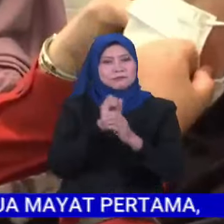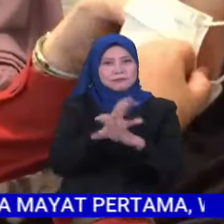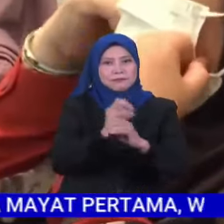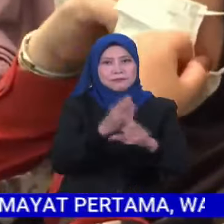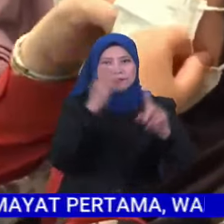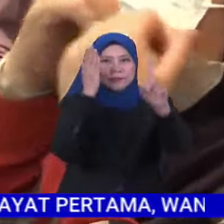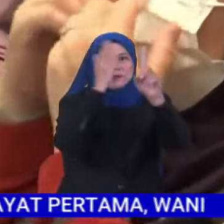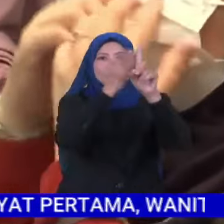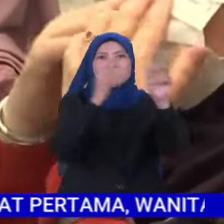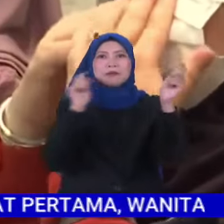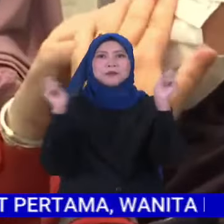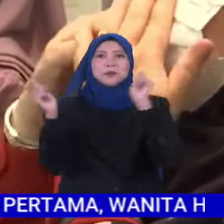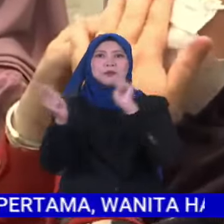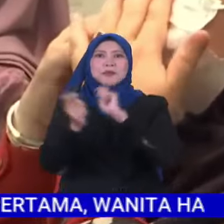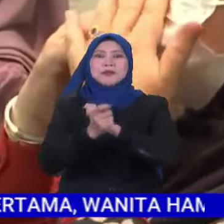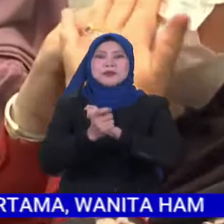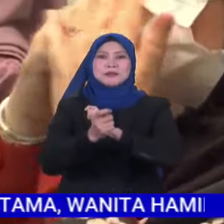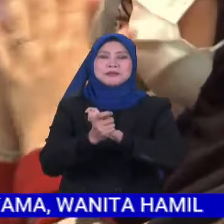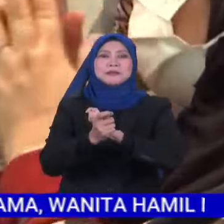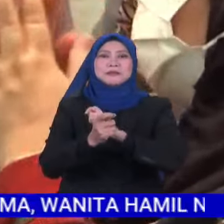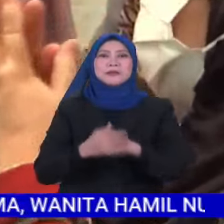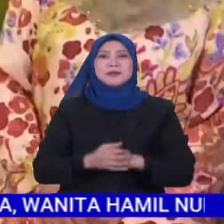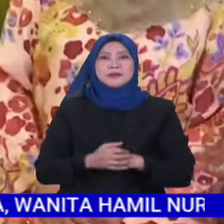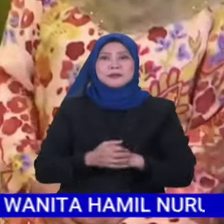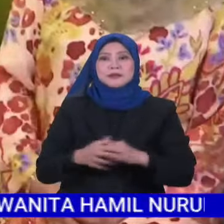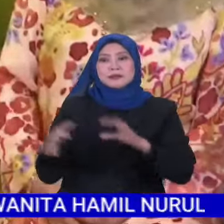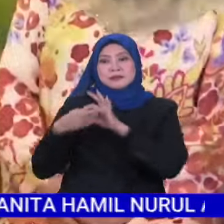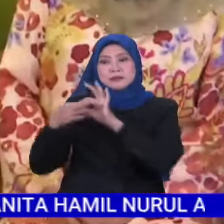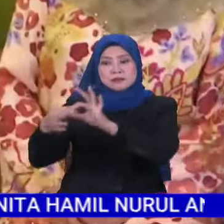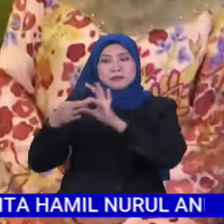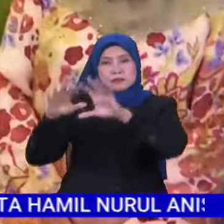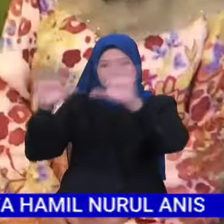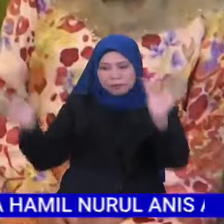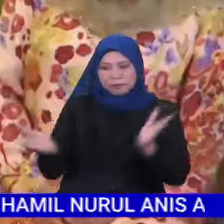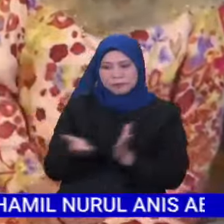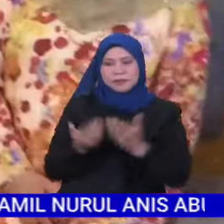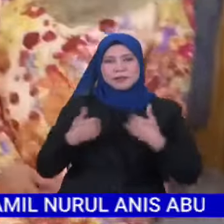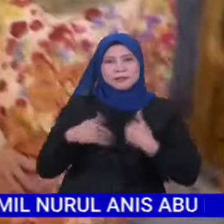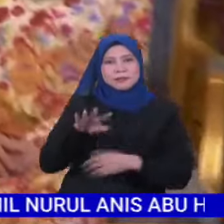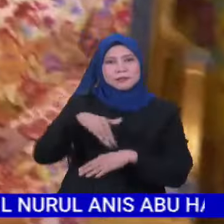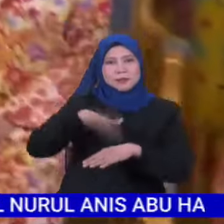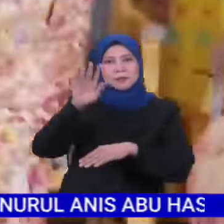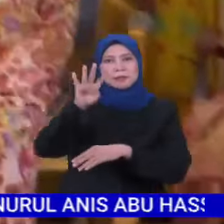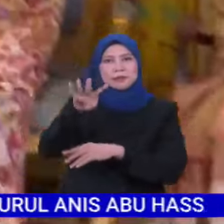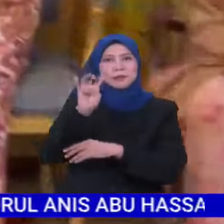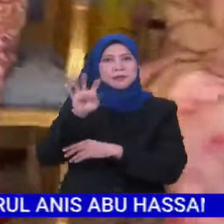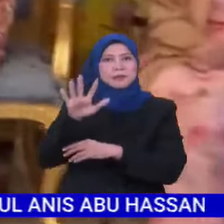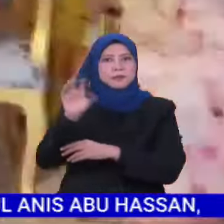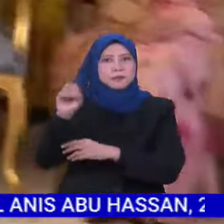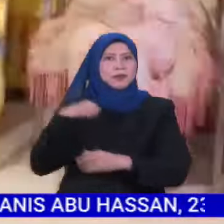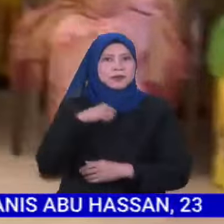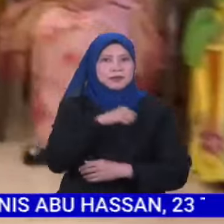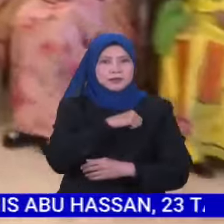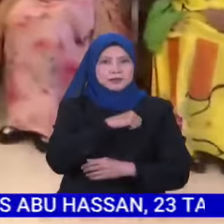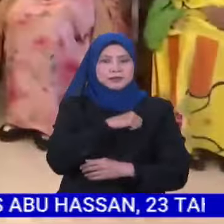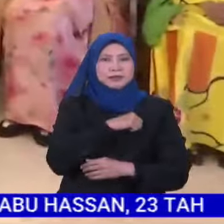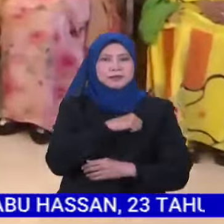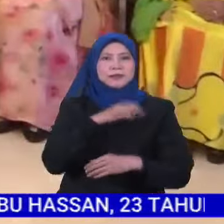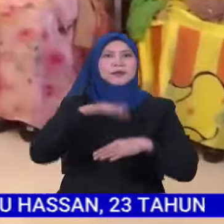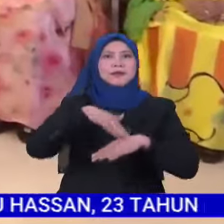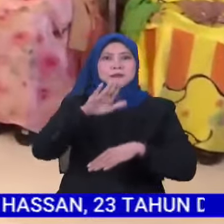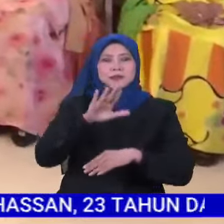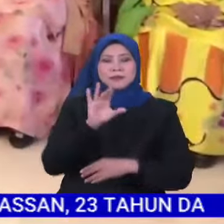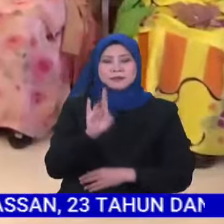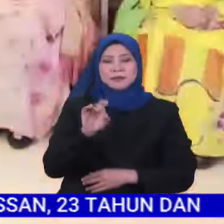kearah perubahan yang manfaat jaringan Global ini kini mempunyai lebih 450 ahli pertumbuhan di